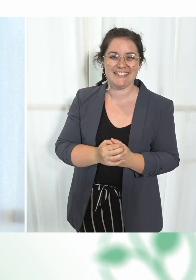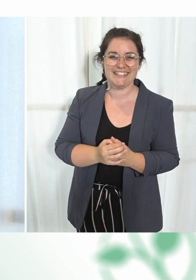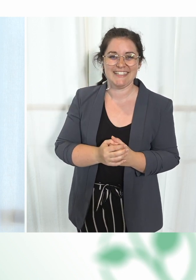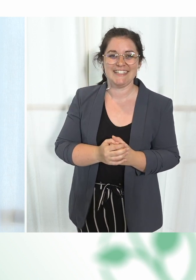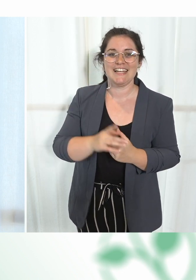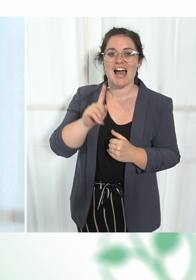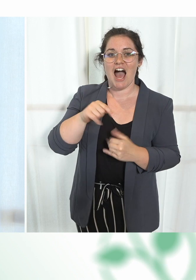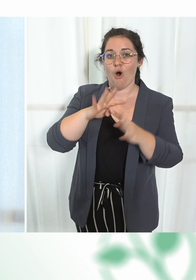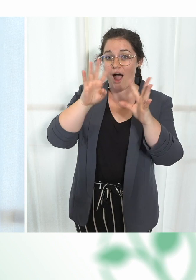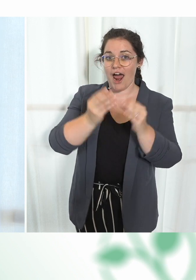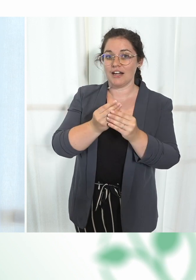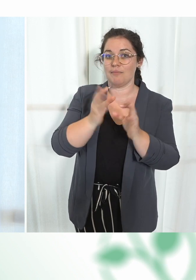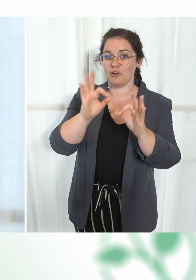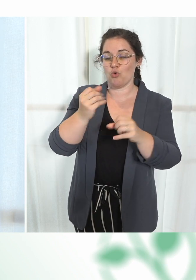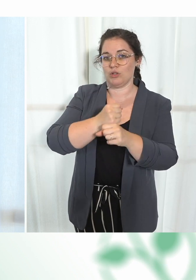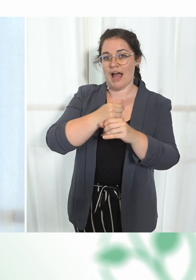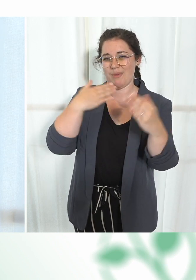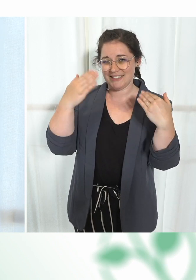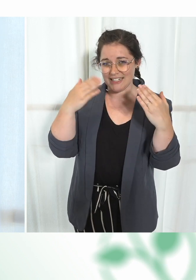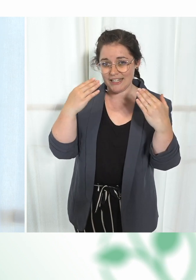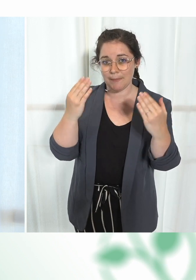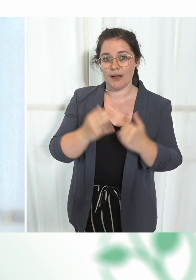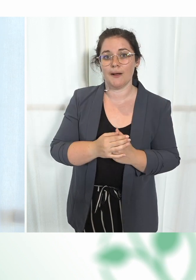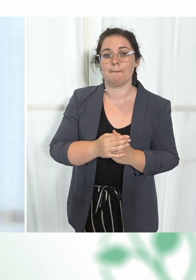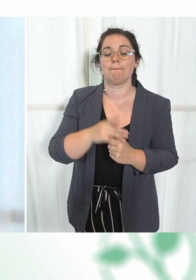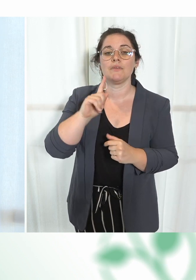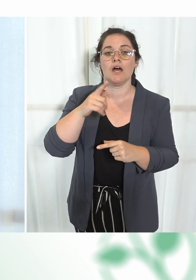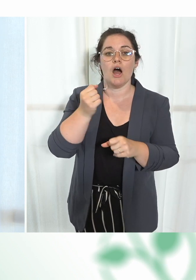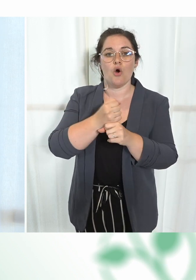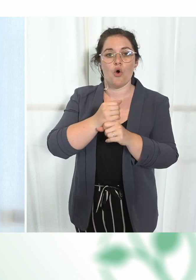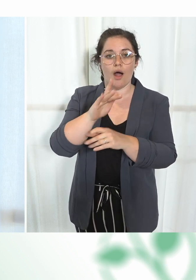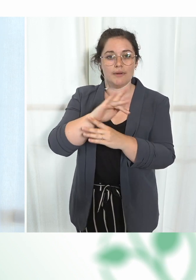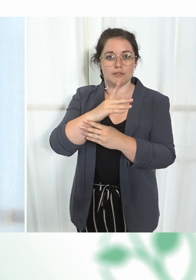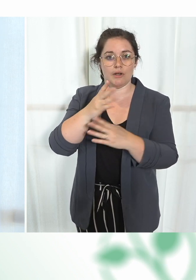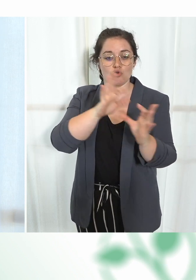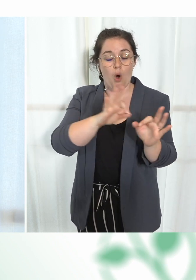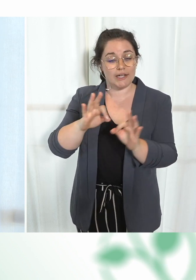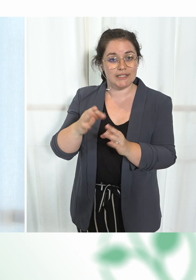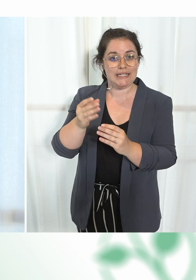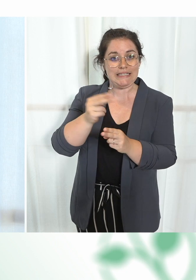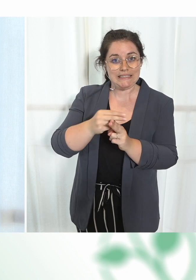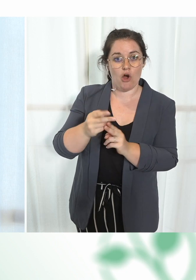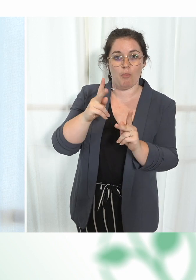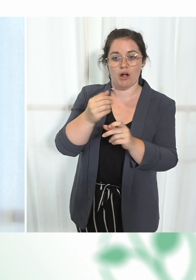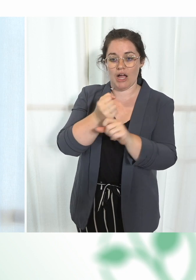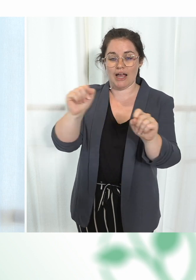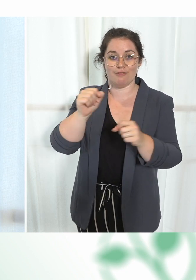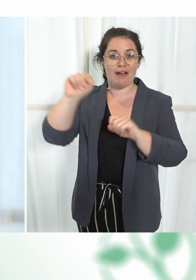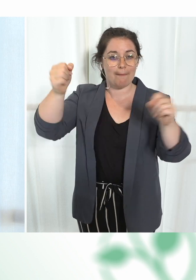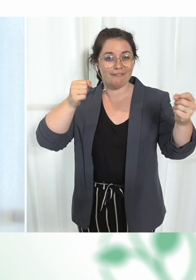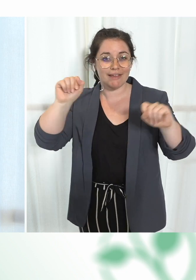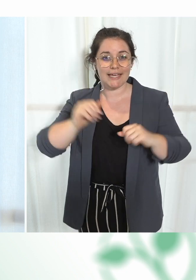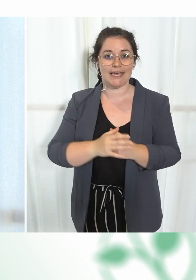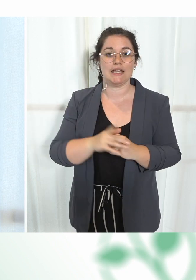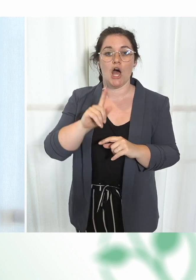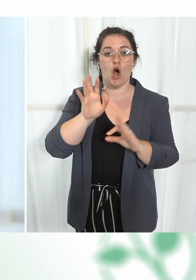auch, dass generell ein gutes Arbeitsklima herrscht, dass der Arbeitsplatz ordentlich ist, sauber, dass man sich eben frei bewegen kann. Was mir